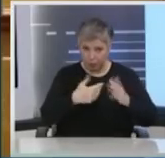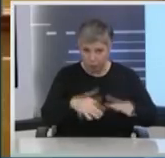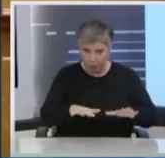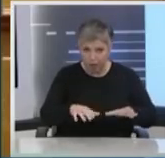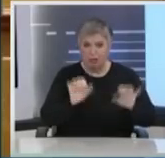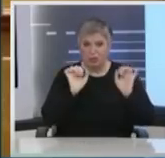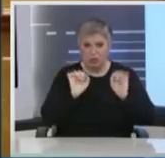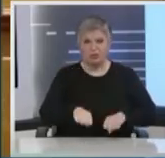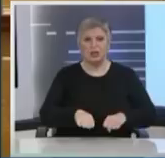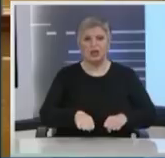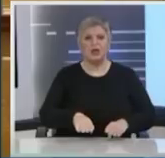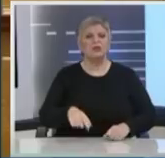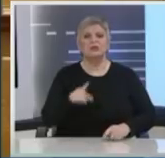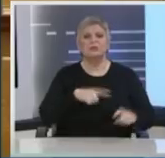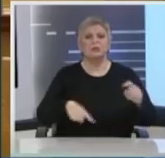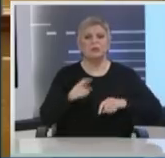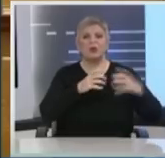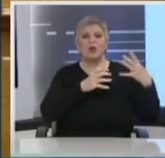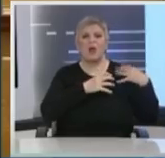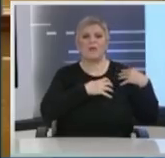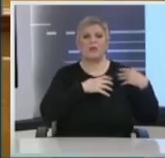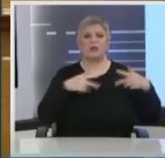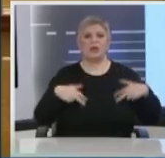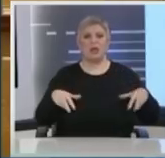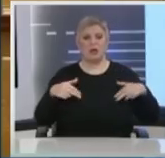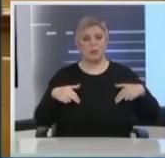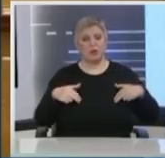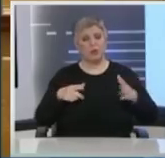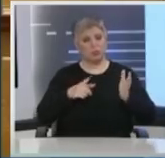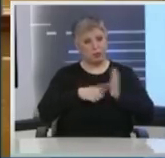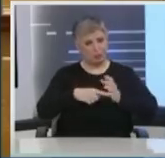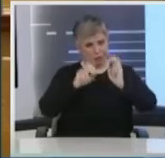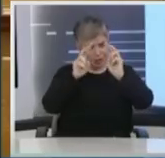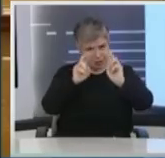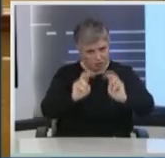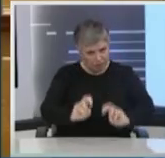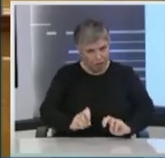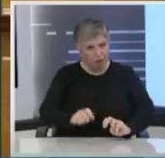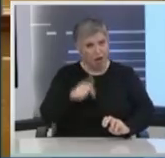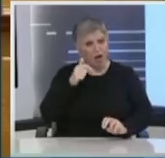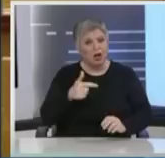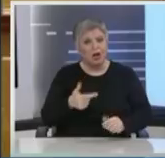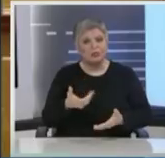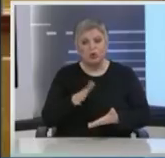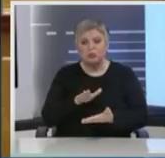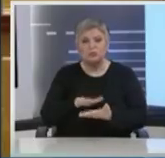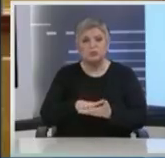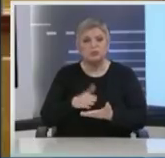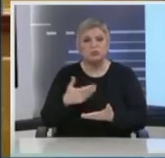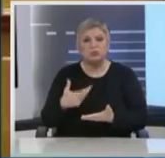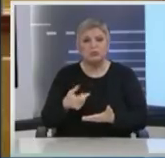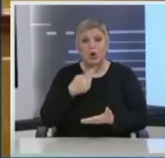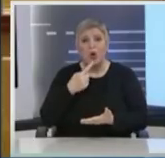και υπάρχουν οι χειριστές υπουργοί οι οποίοι και πρέπει να ελεγχθούν για τα καταγγελόμενα.